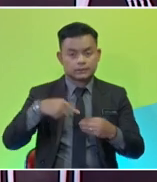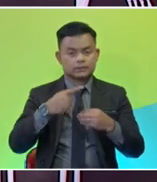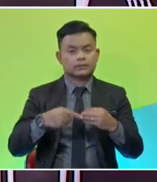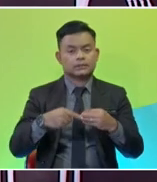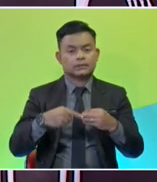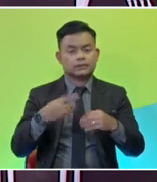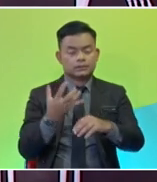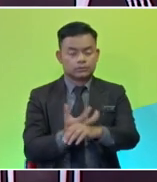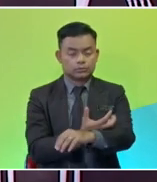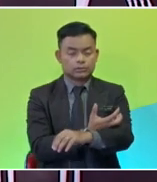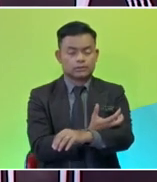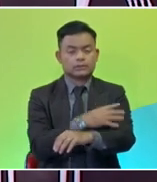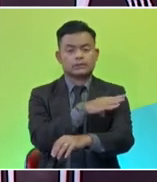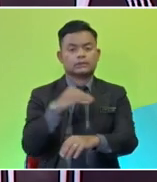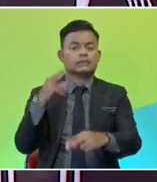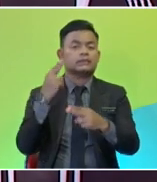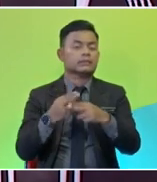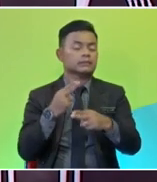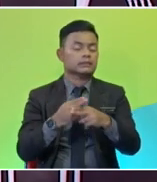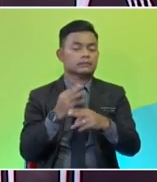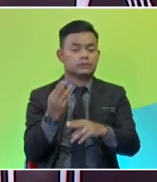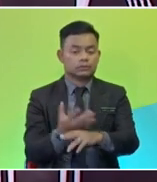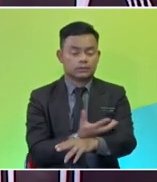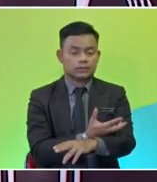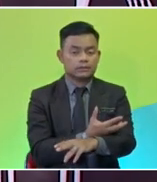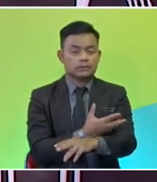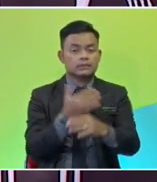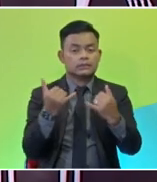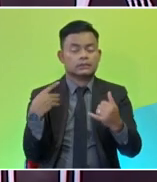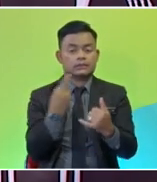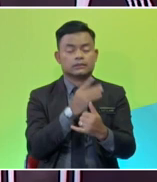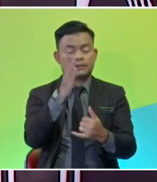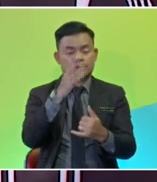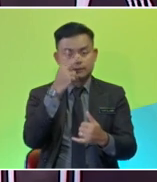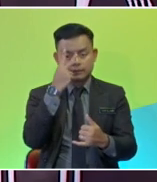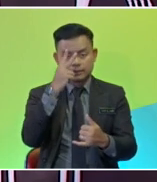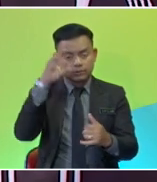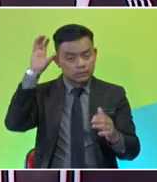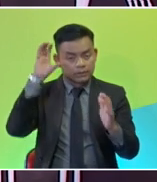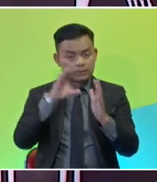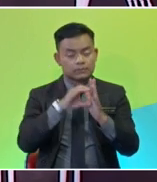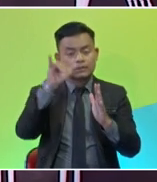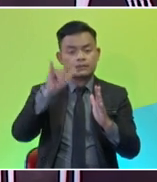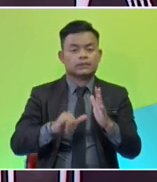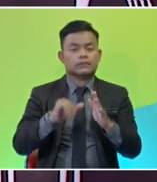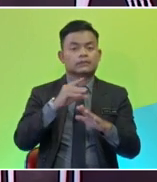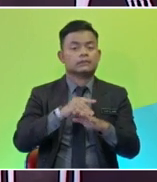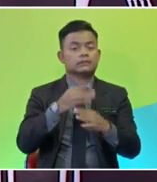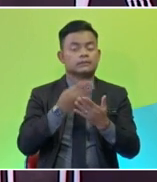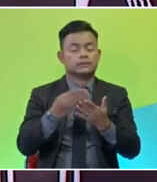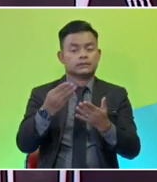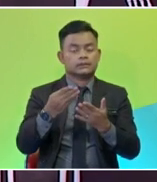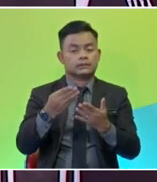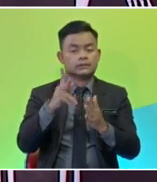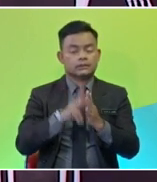dan juga nama-nama tulang sekarang kita juga akan perhatikan pada gambar raja yang telah disertikan ini ialah kedudukan